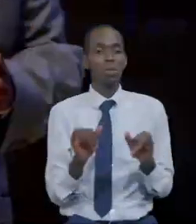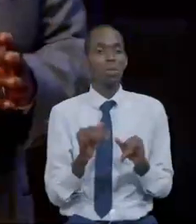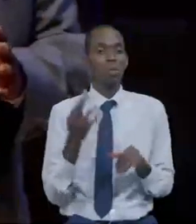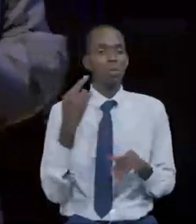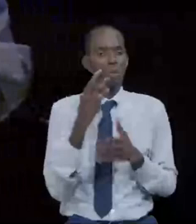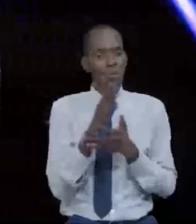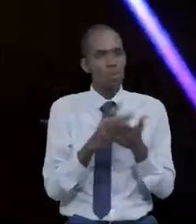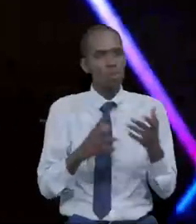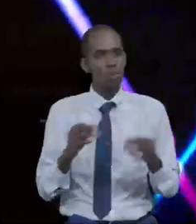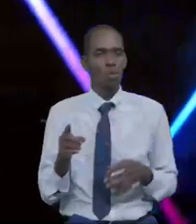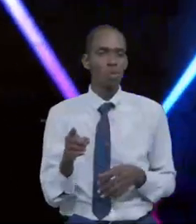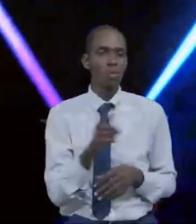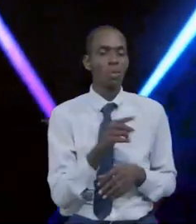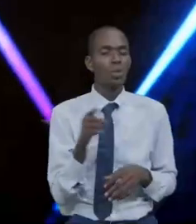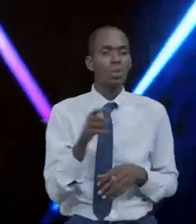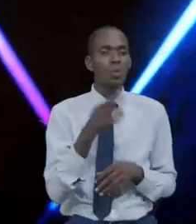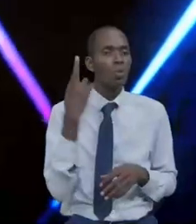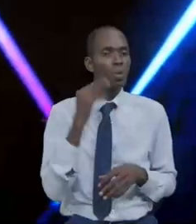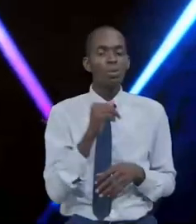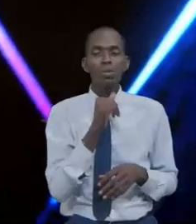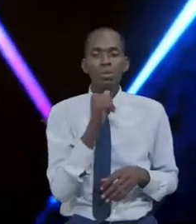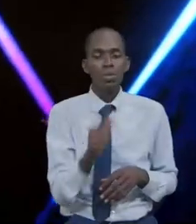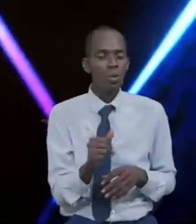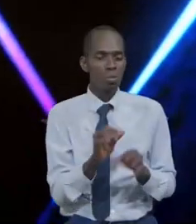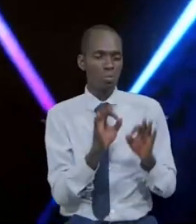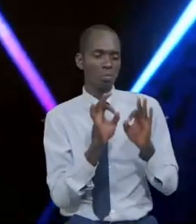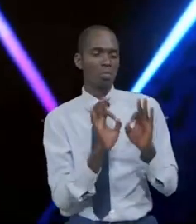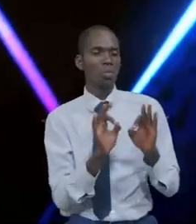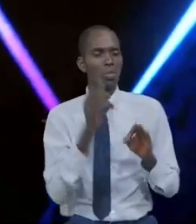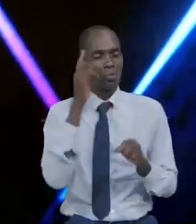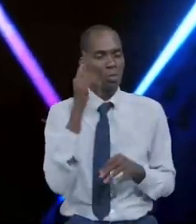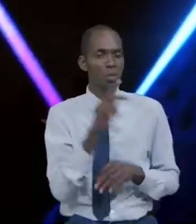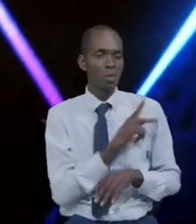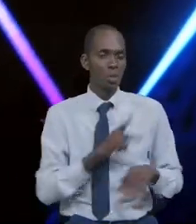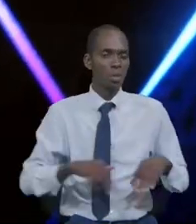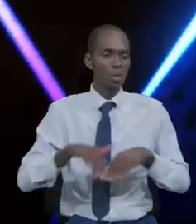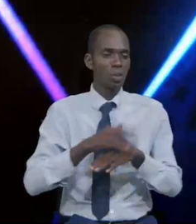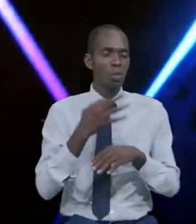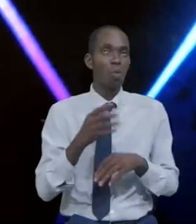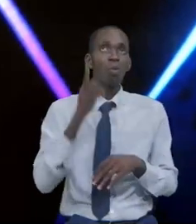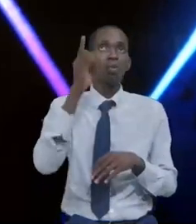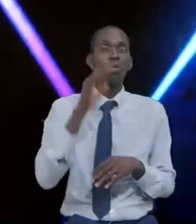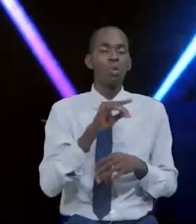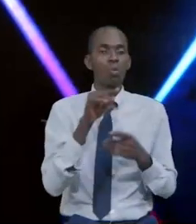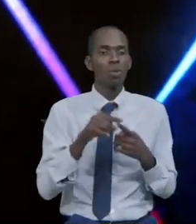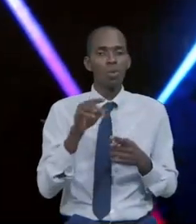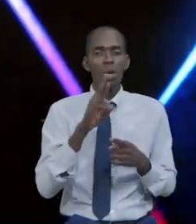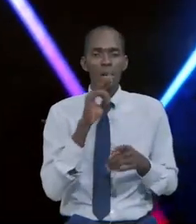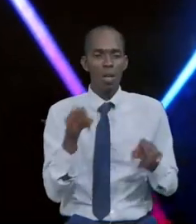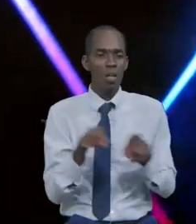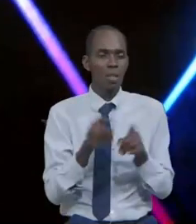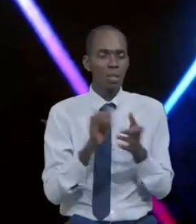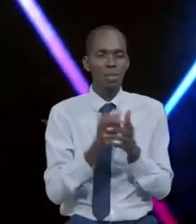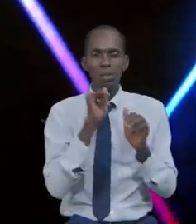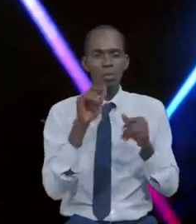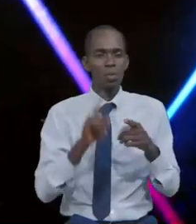étiez, quelques-uns de vous. Vous n'étiez pas candidat du royaume de Dieu. Lorsque vous étiez ainsi, vous ne pouviez pas